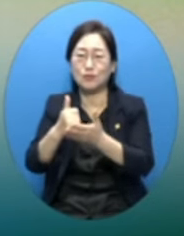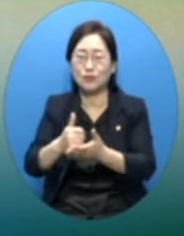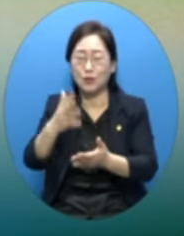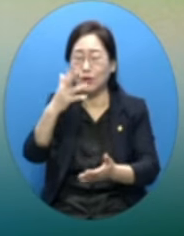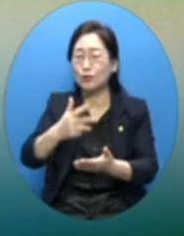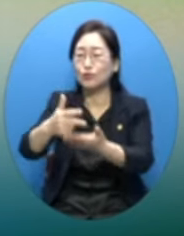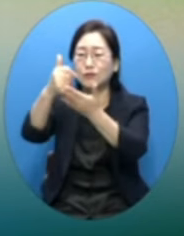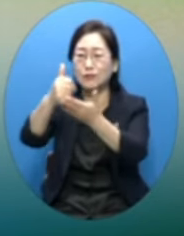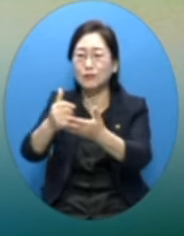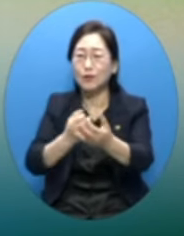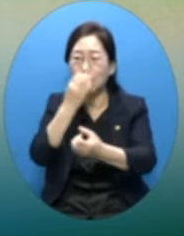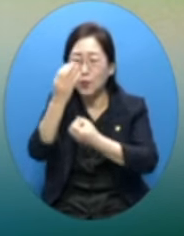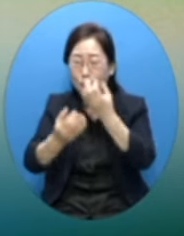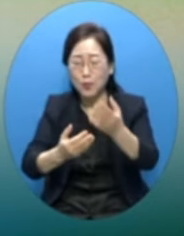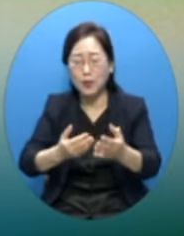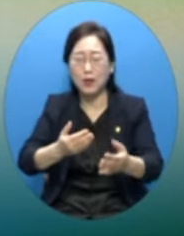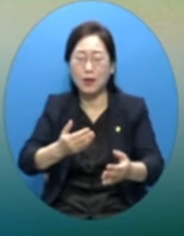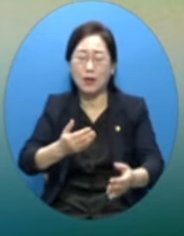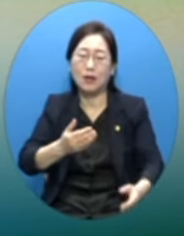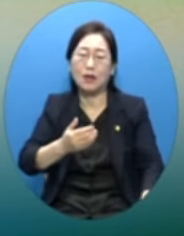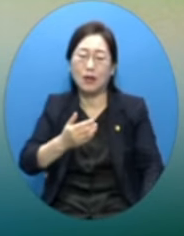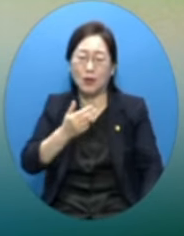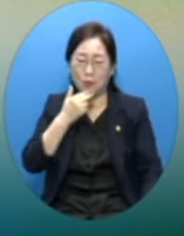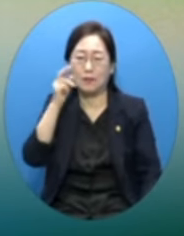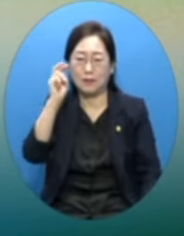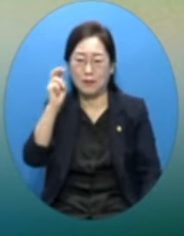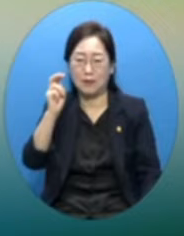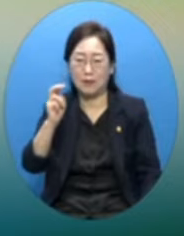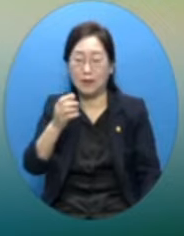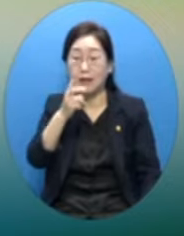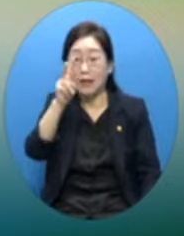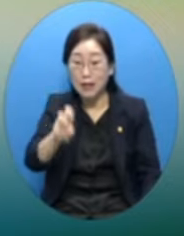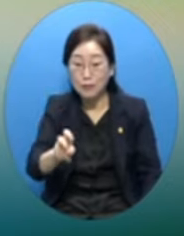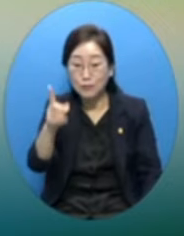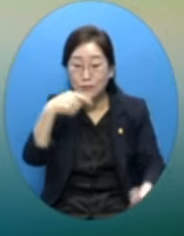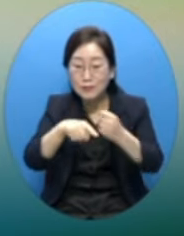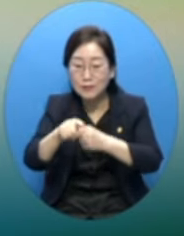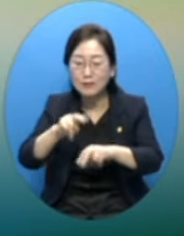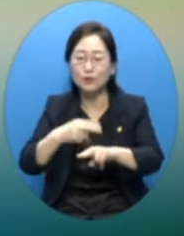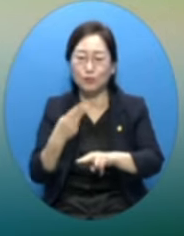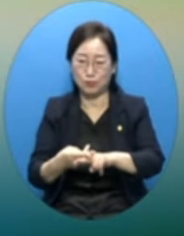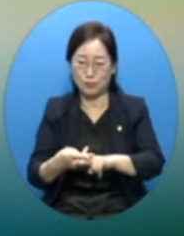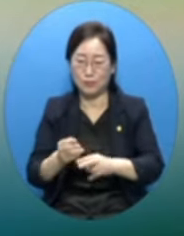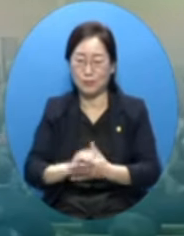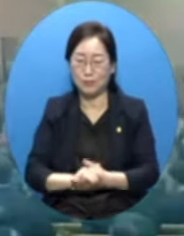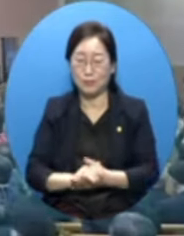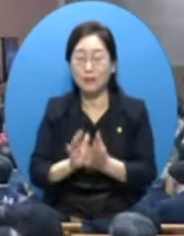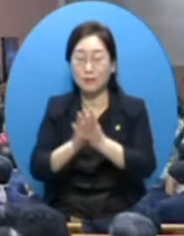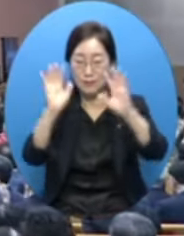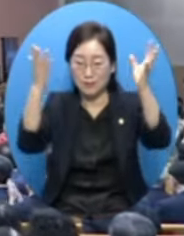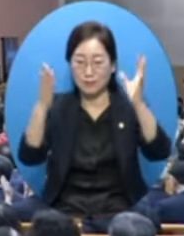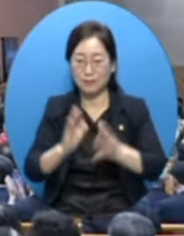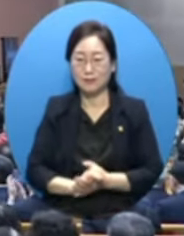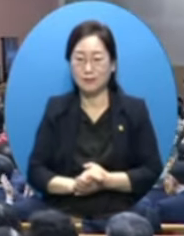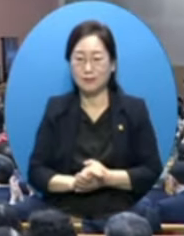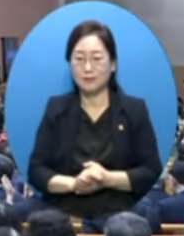고백할 가망이 없었을 것입니다. 그래서 암은 선물입니다. 할렐루야.